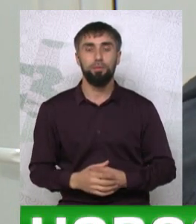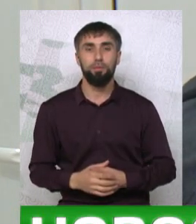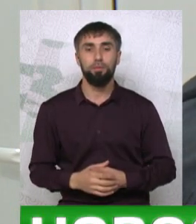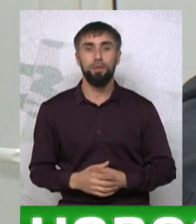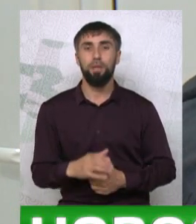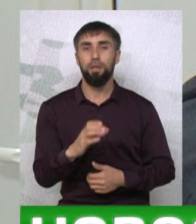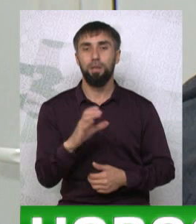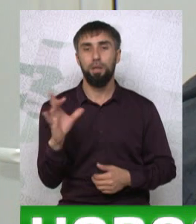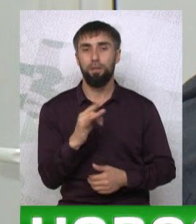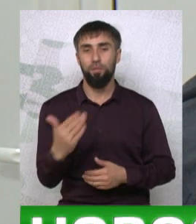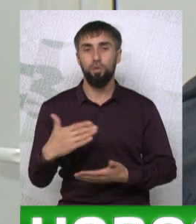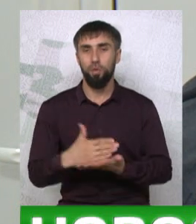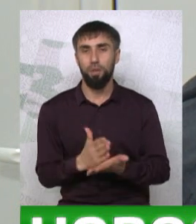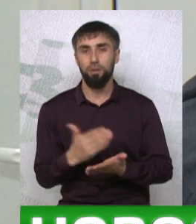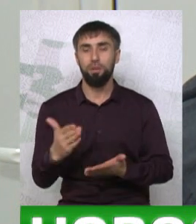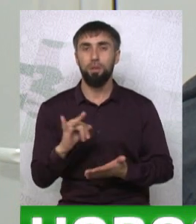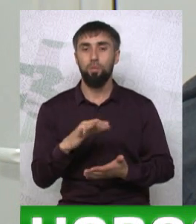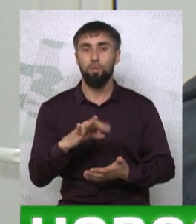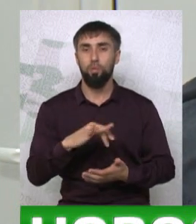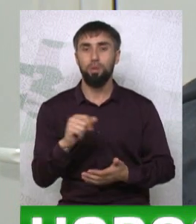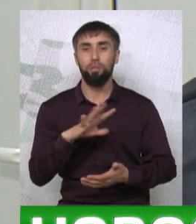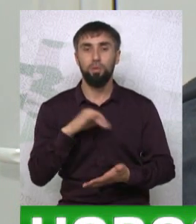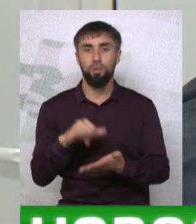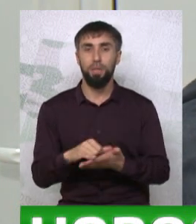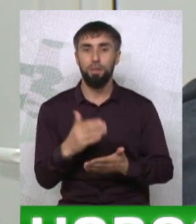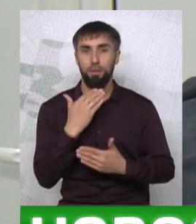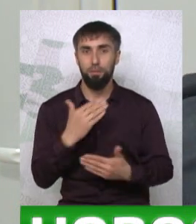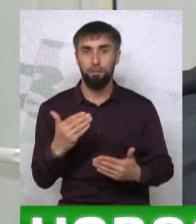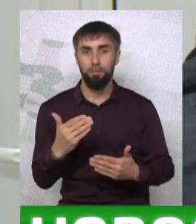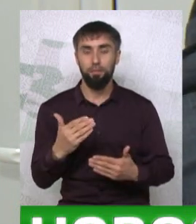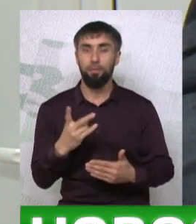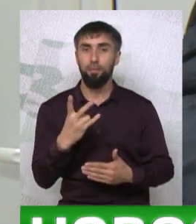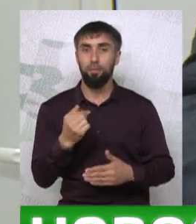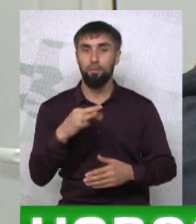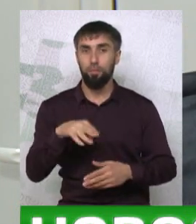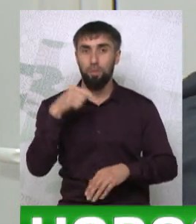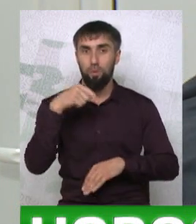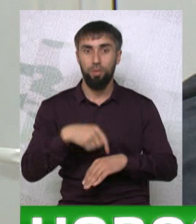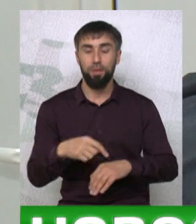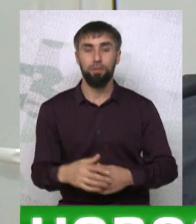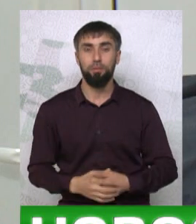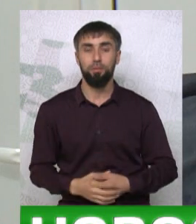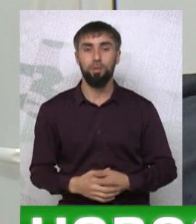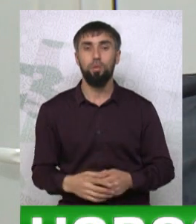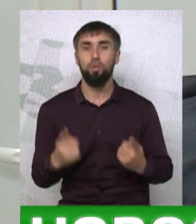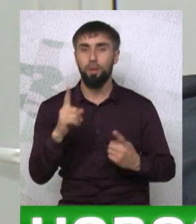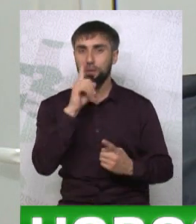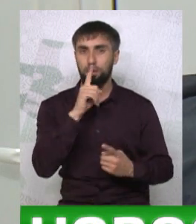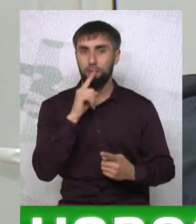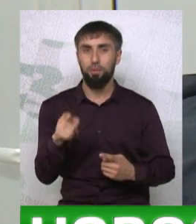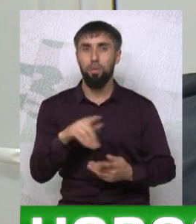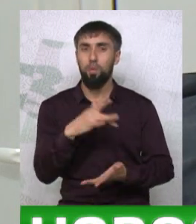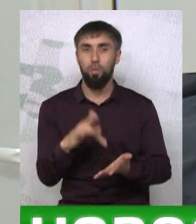частью Советского Союза. И под угрозу был поставлен единственный на тот момент крупный нефтяной район,